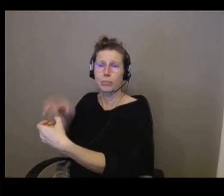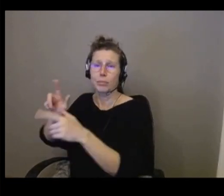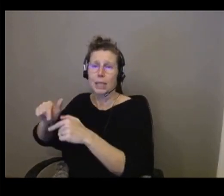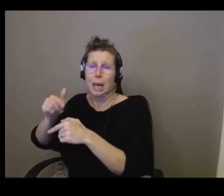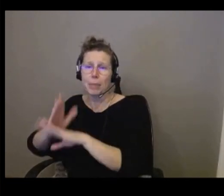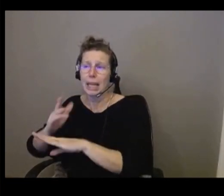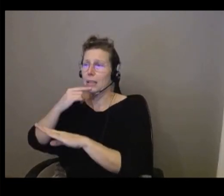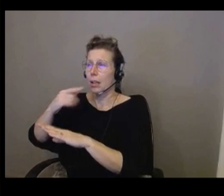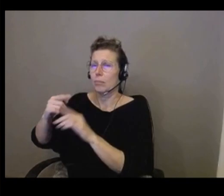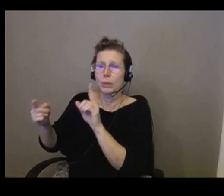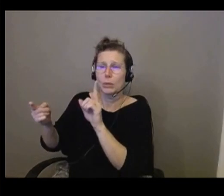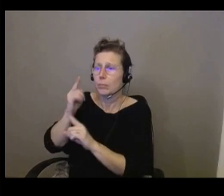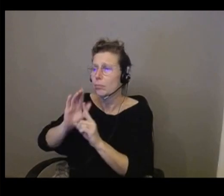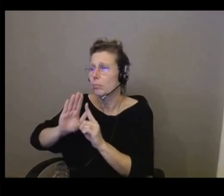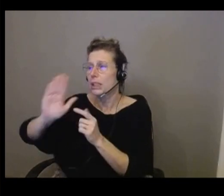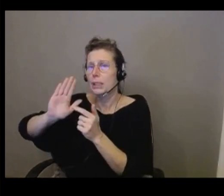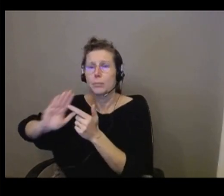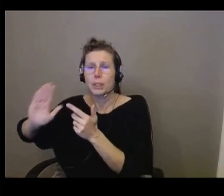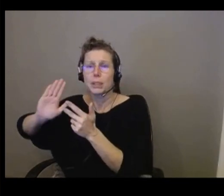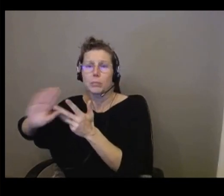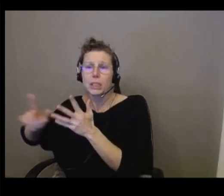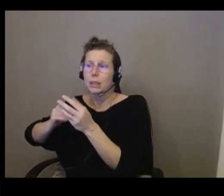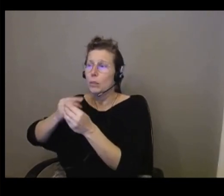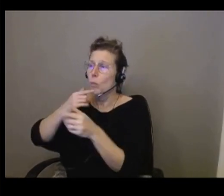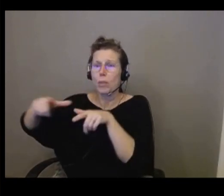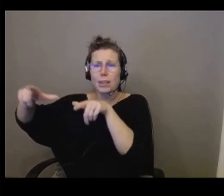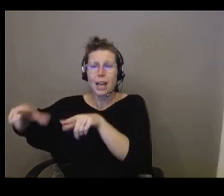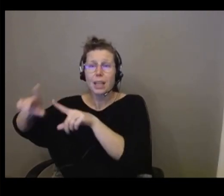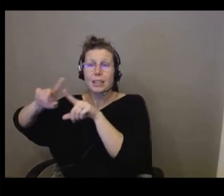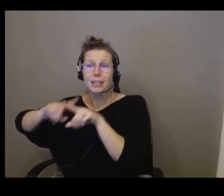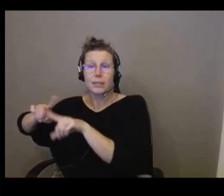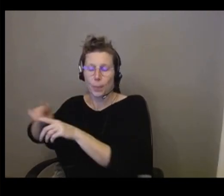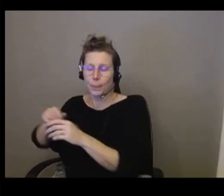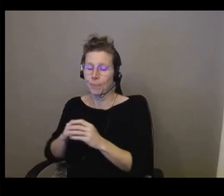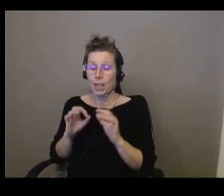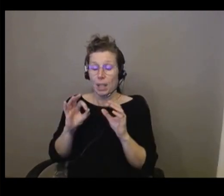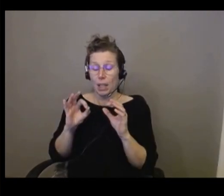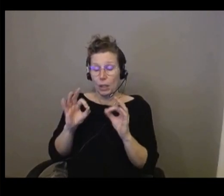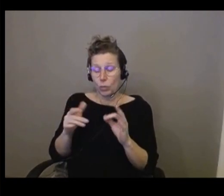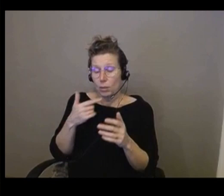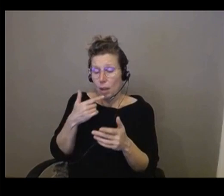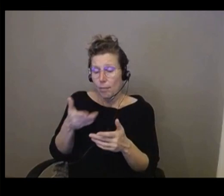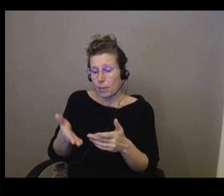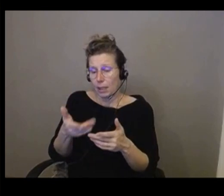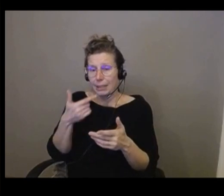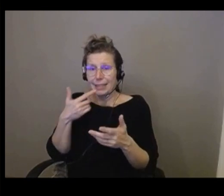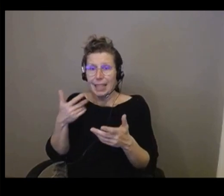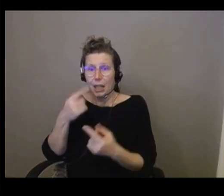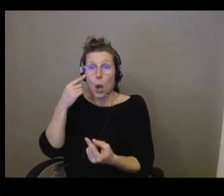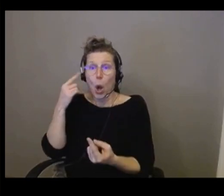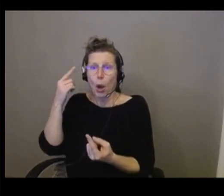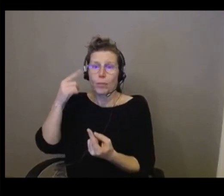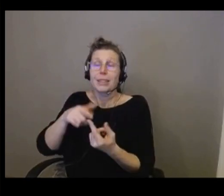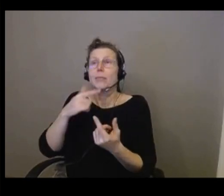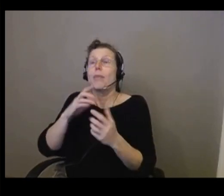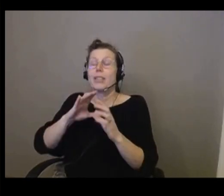du directoire d'embarquer ce sujet sur l'ensemble des modes. Et quand je parle de l'ensemble des modes, c'est évidemment